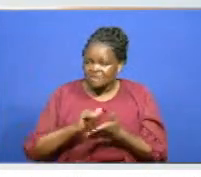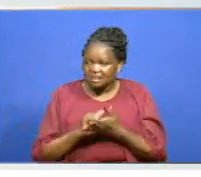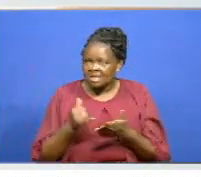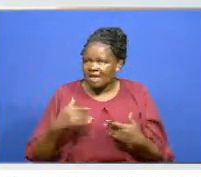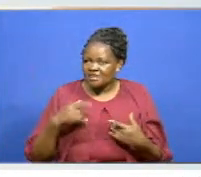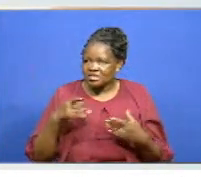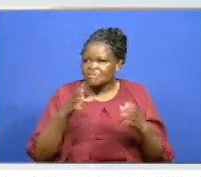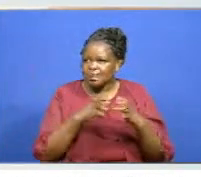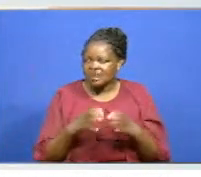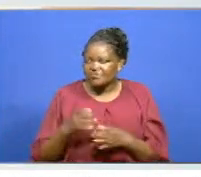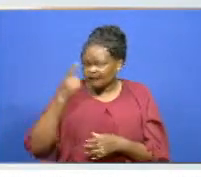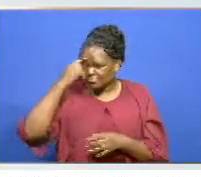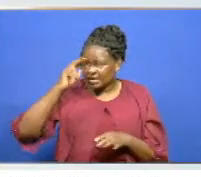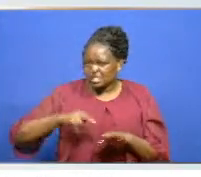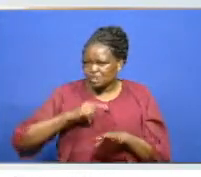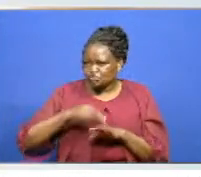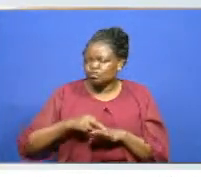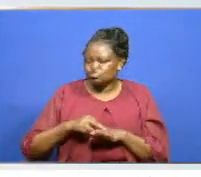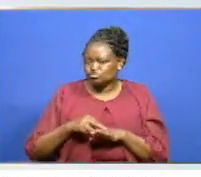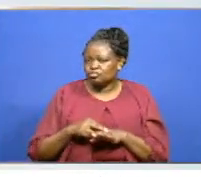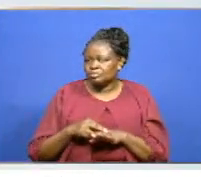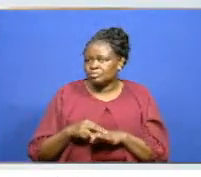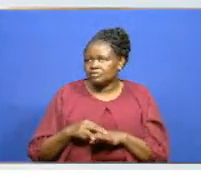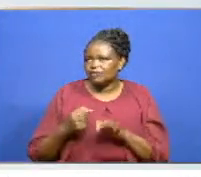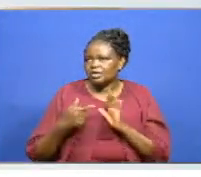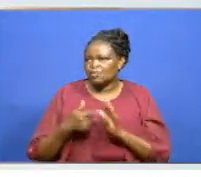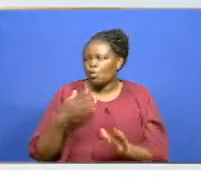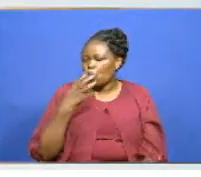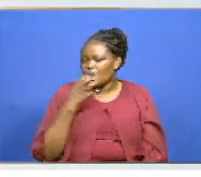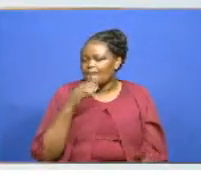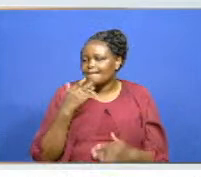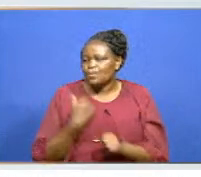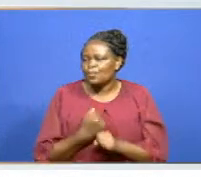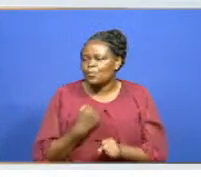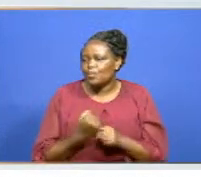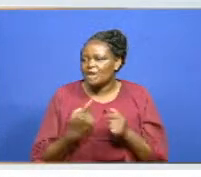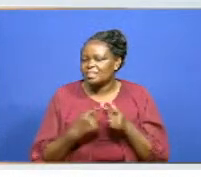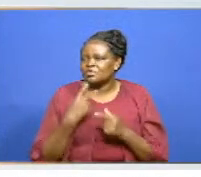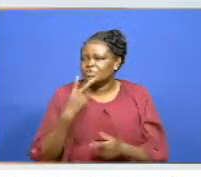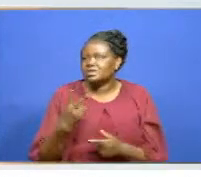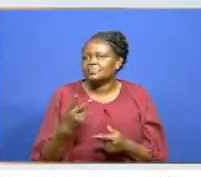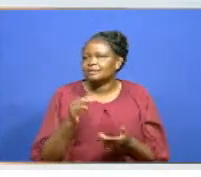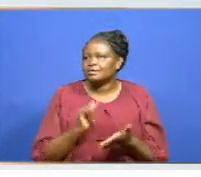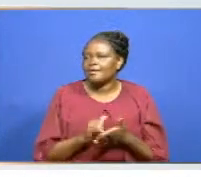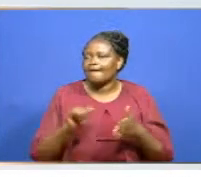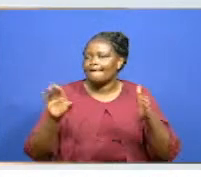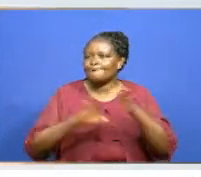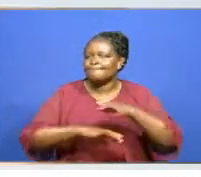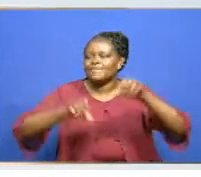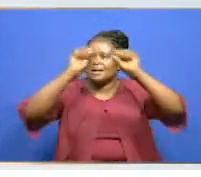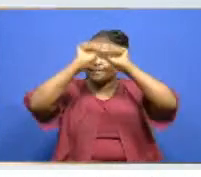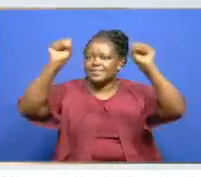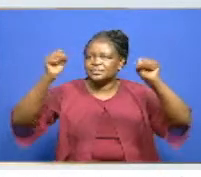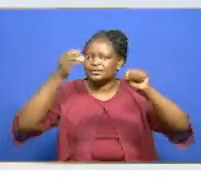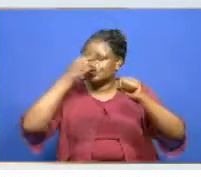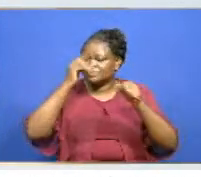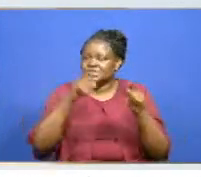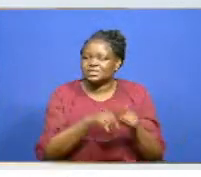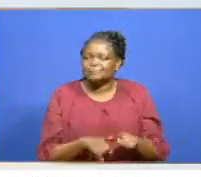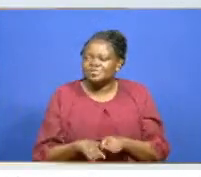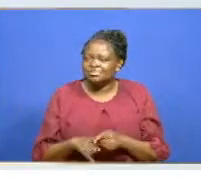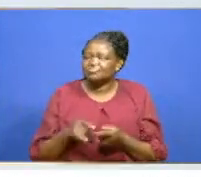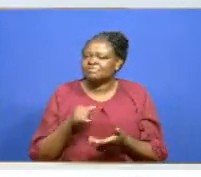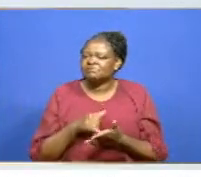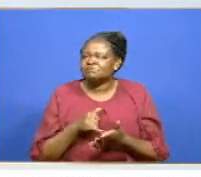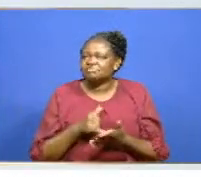ile chama cha national image kama vile ODM inavyofanya. Umeona naibu wa rais William Ruto pia ameweza